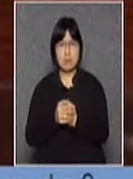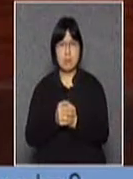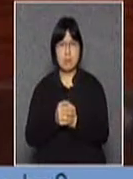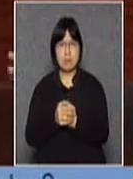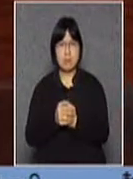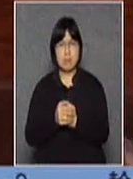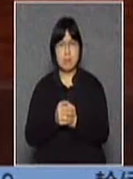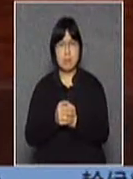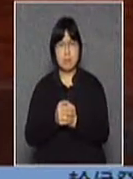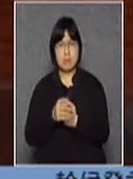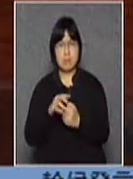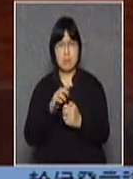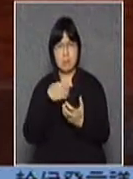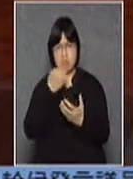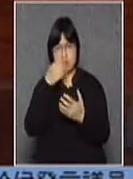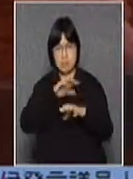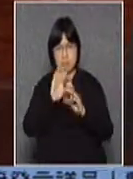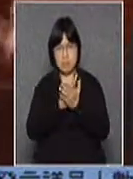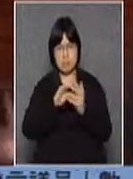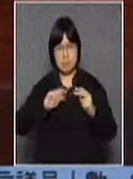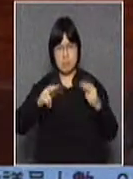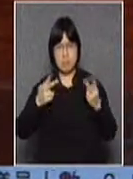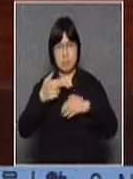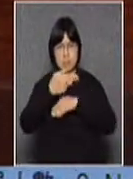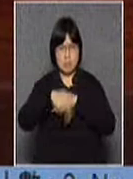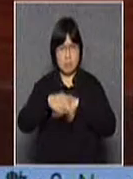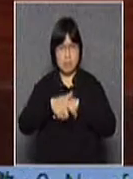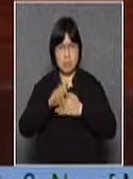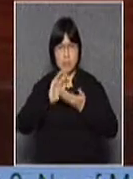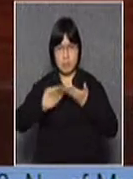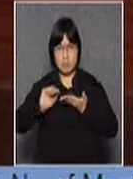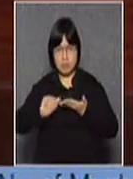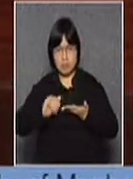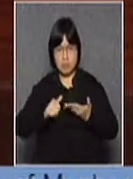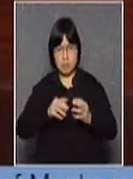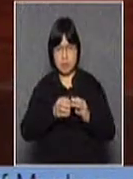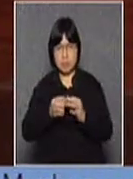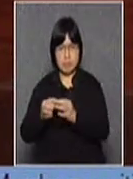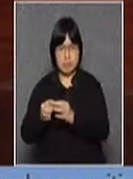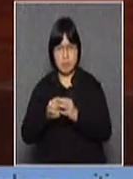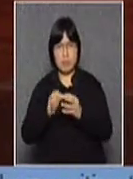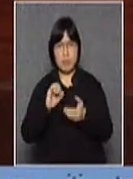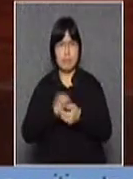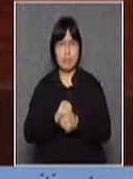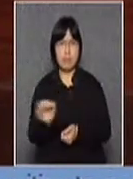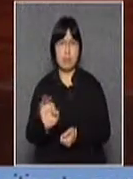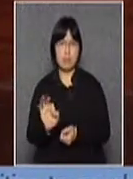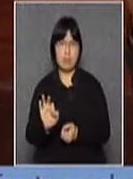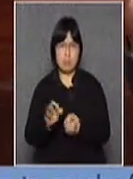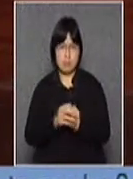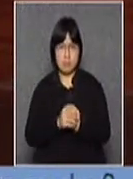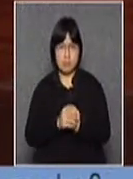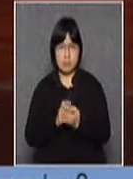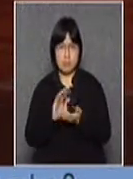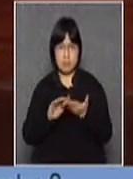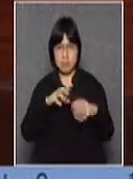完全同嗰個全港發展的規劃冇一個嘅清晰的配套同埋呢個配合。如果你講翻地域